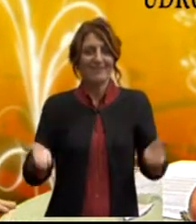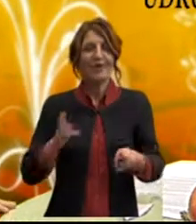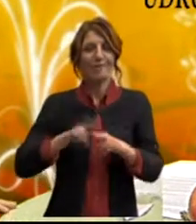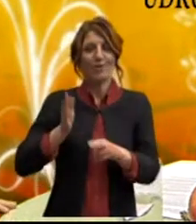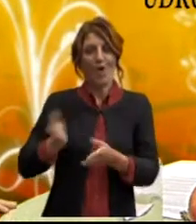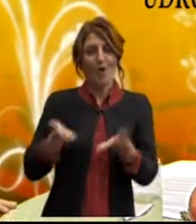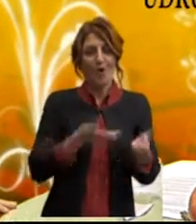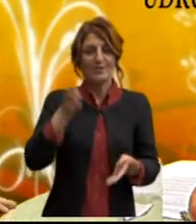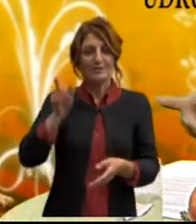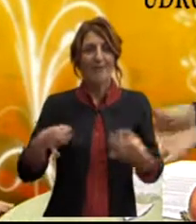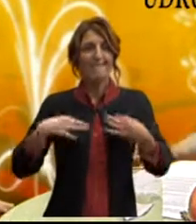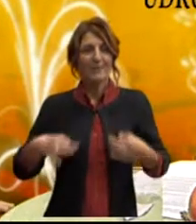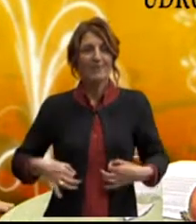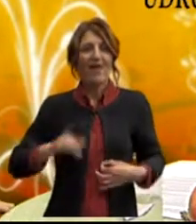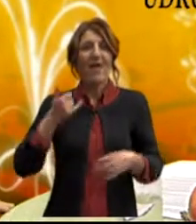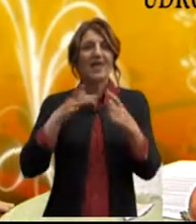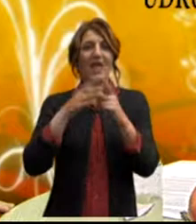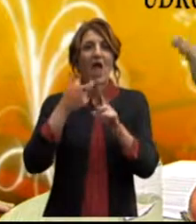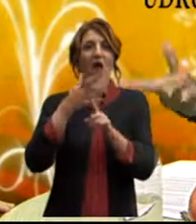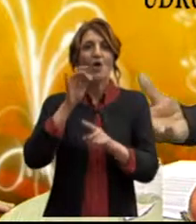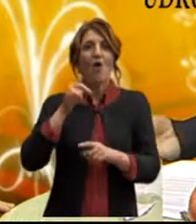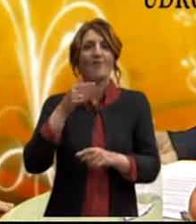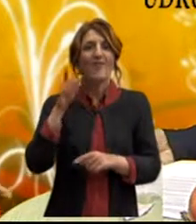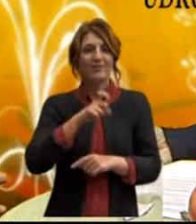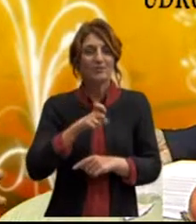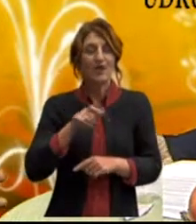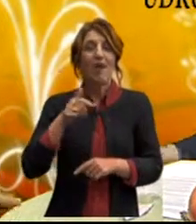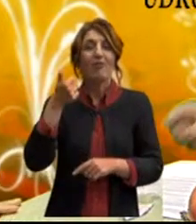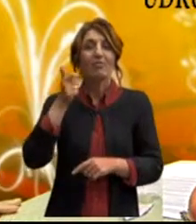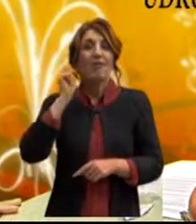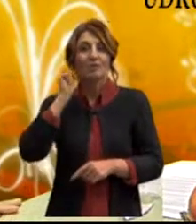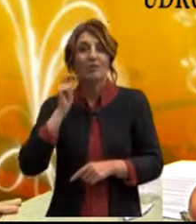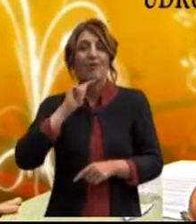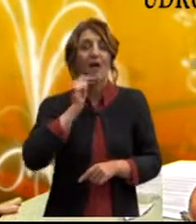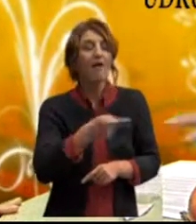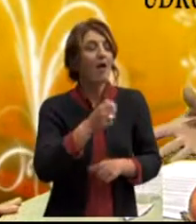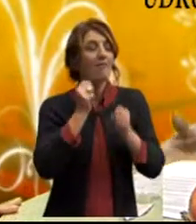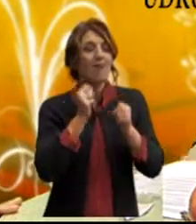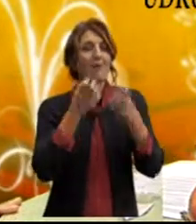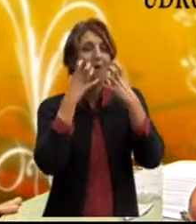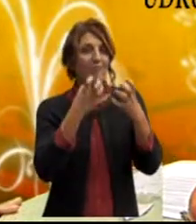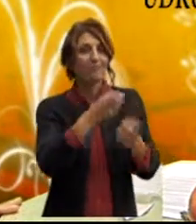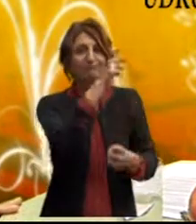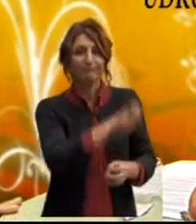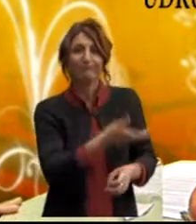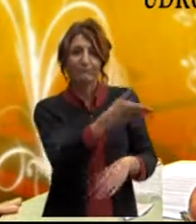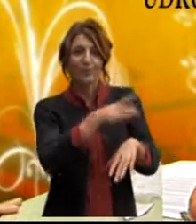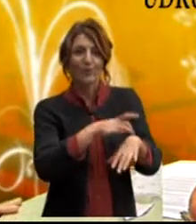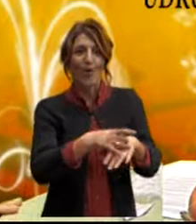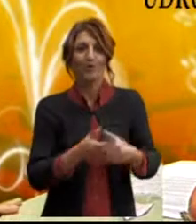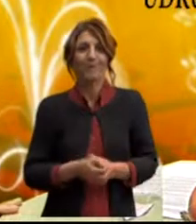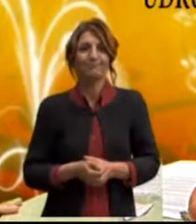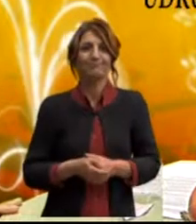Jakovljević gost. Jedna je gospođa rekla da vas obožava. Eto, vidite, svijet je mali. Mi smo